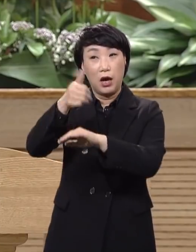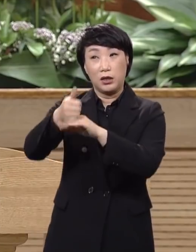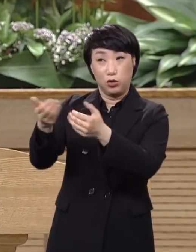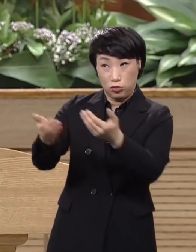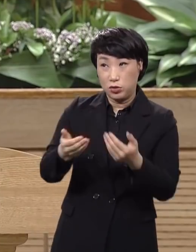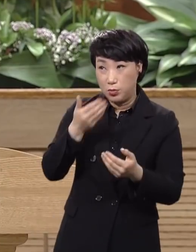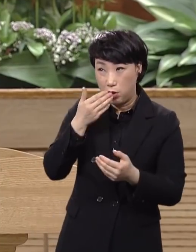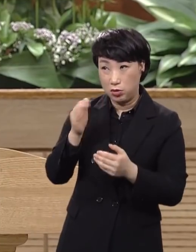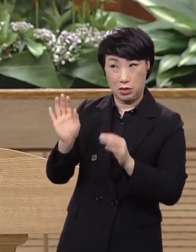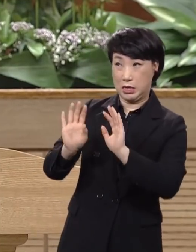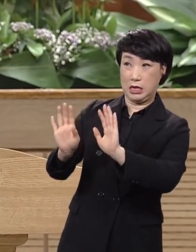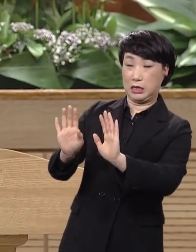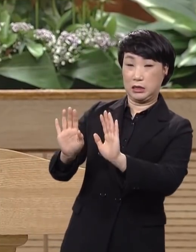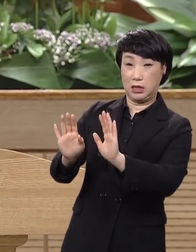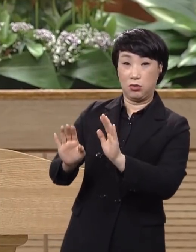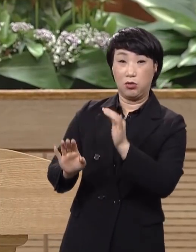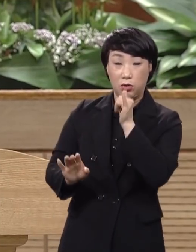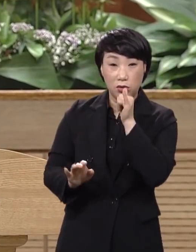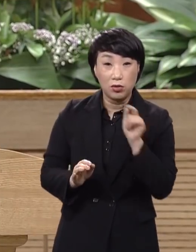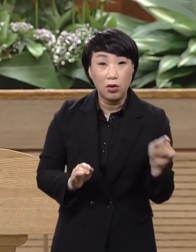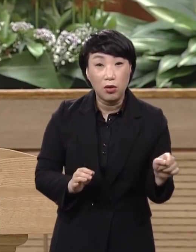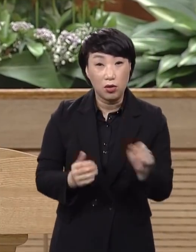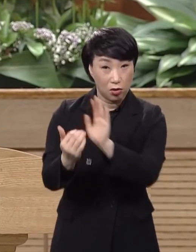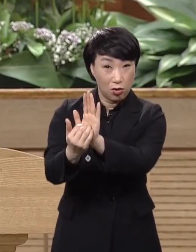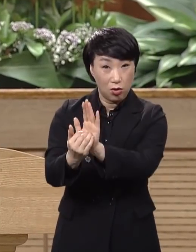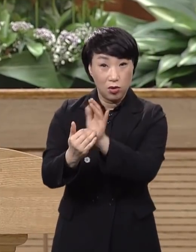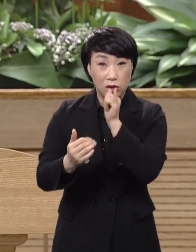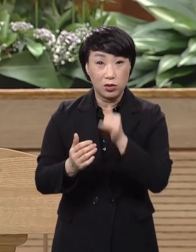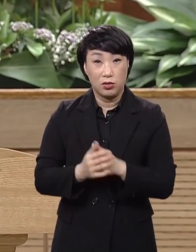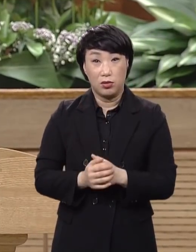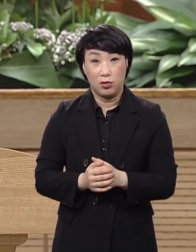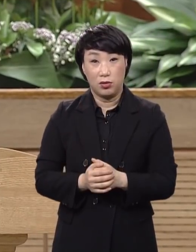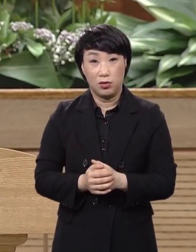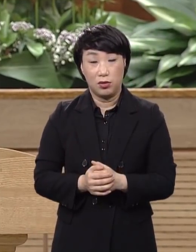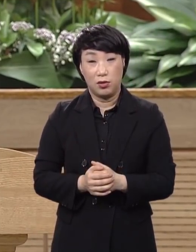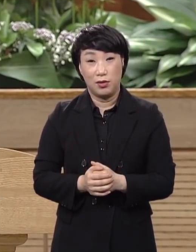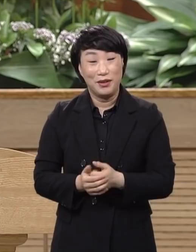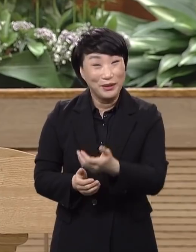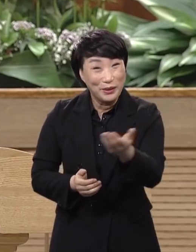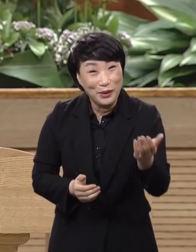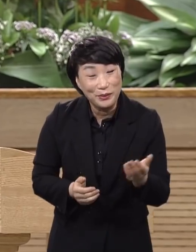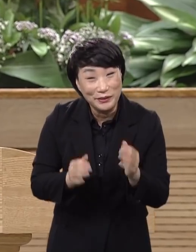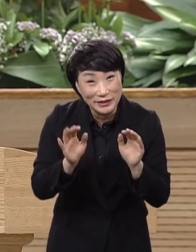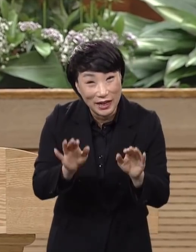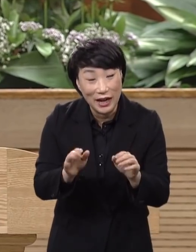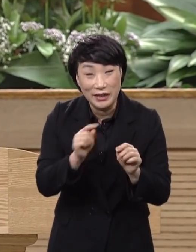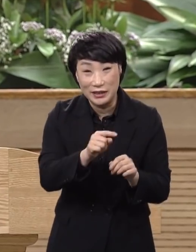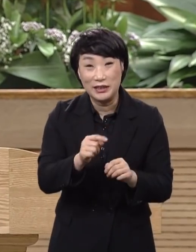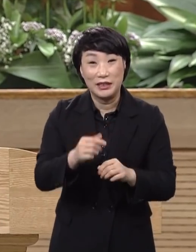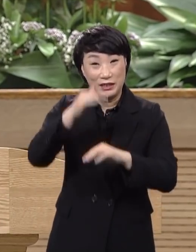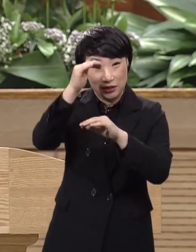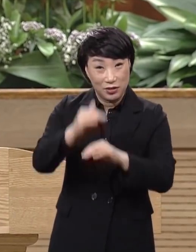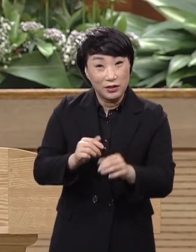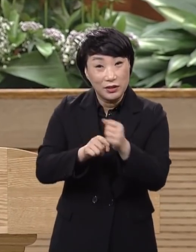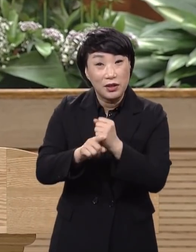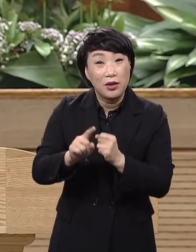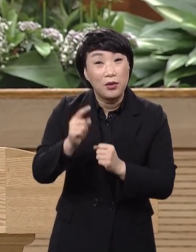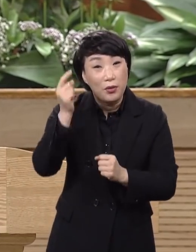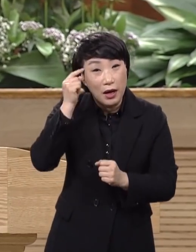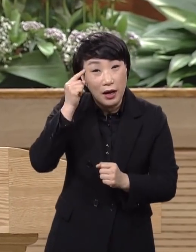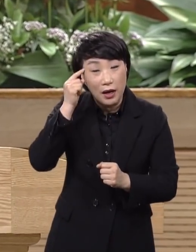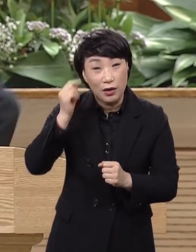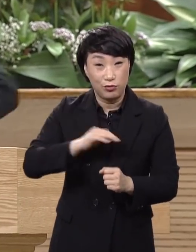먹지 않겠다라는 것입니다. 먹지 않겠다라는 거. 여러분, 이런 말을 왜 하느냐?